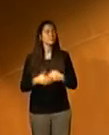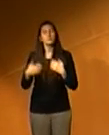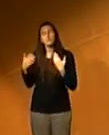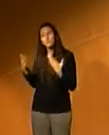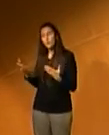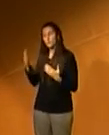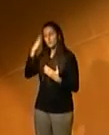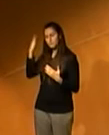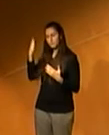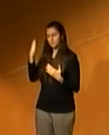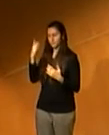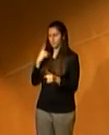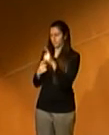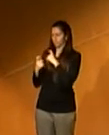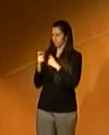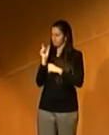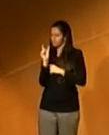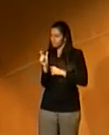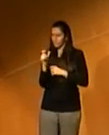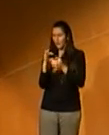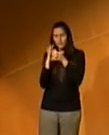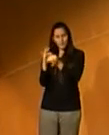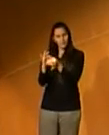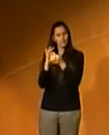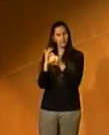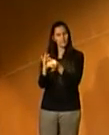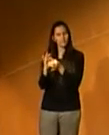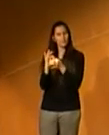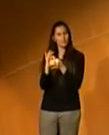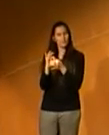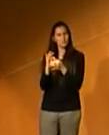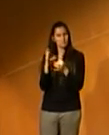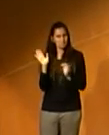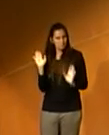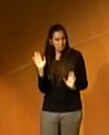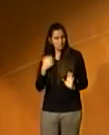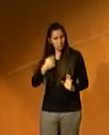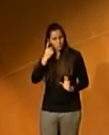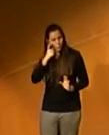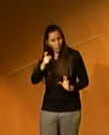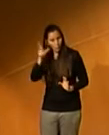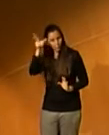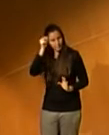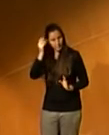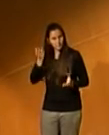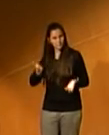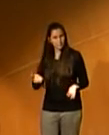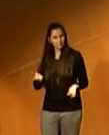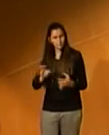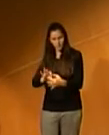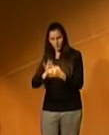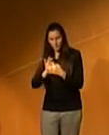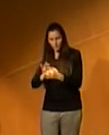cette notion de lien, donc je crois comprendre que ce lien, on